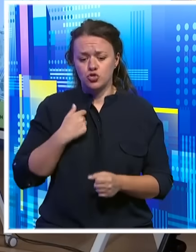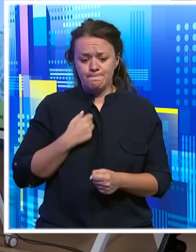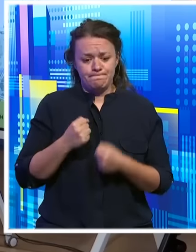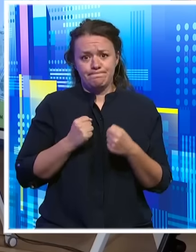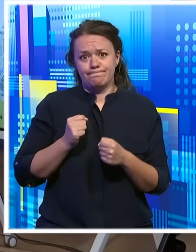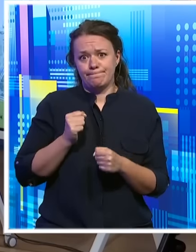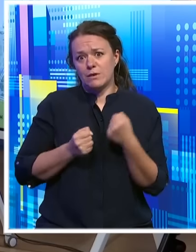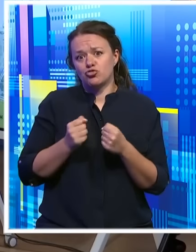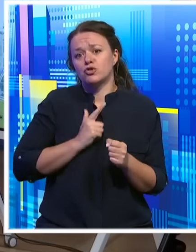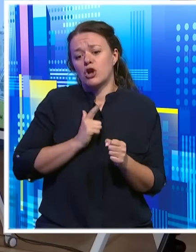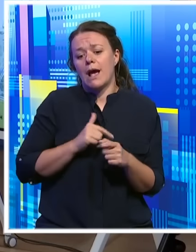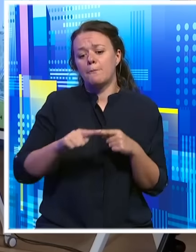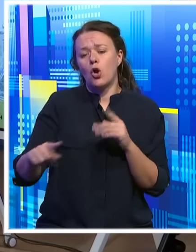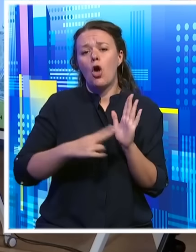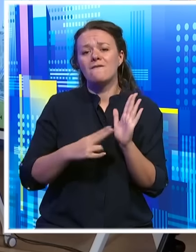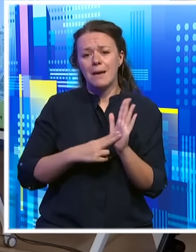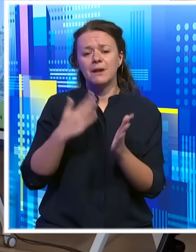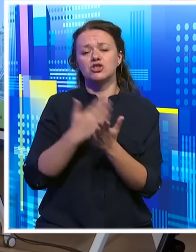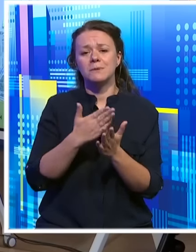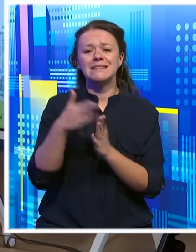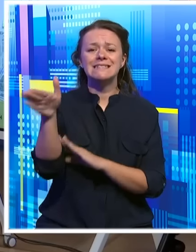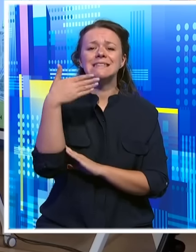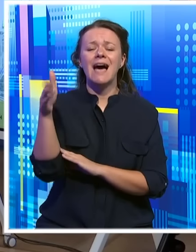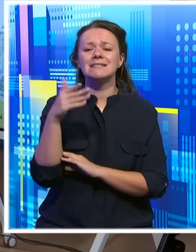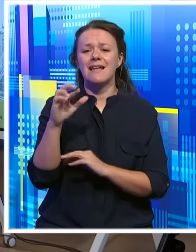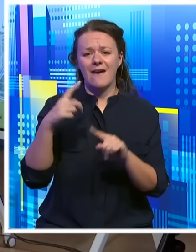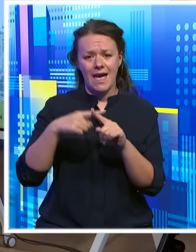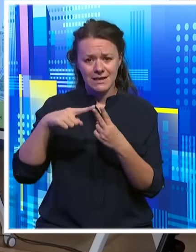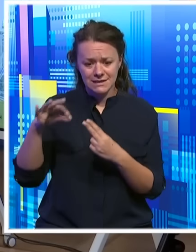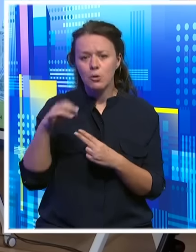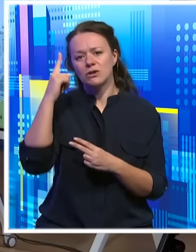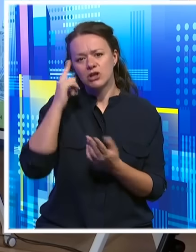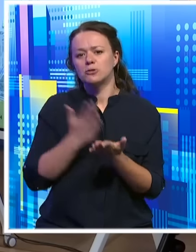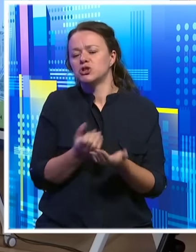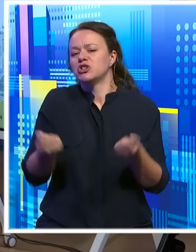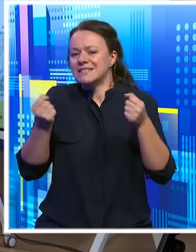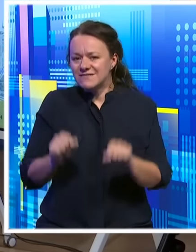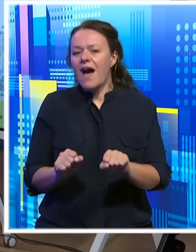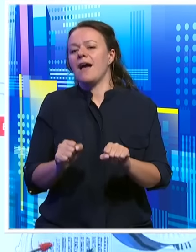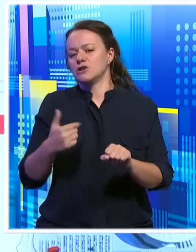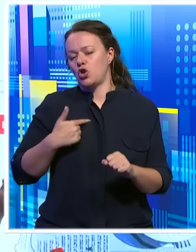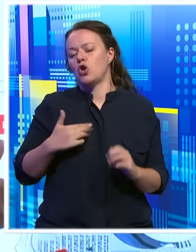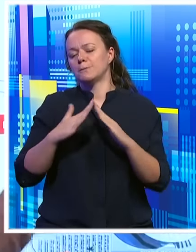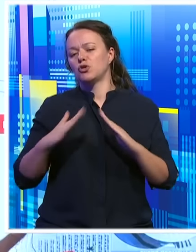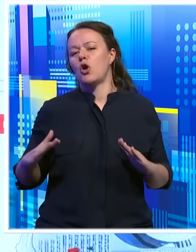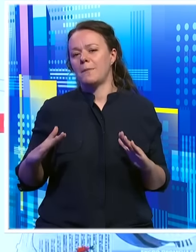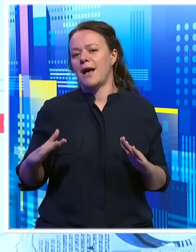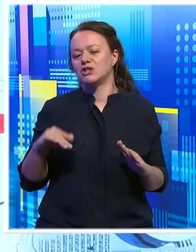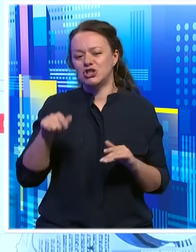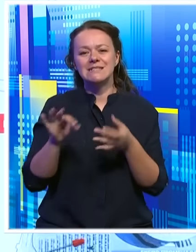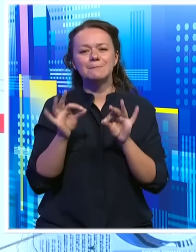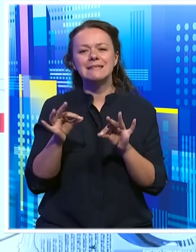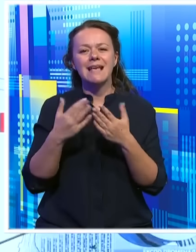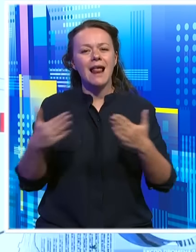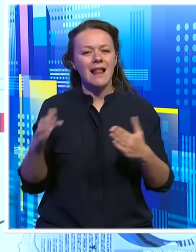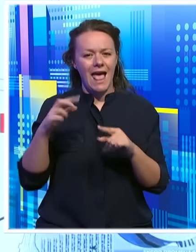dobijemo zastavu Expa. Od tog trenutka smo i zvanično domaćini specijalizovanog Expa i posle